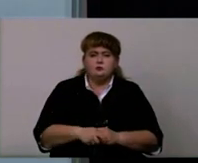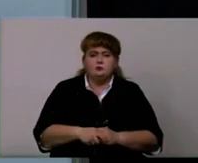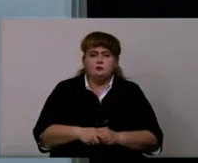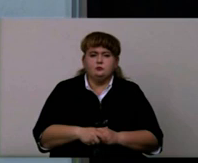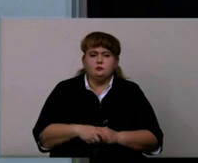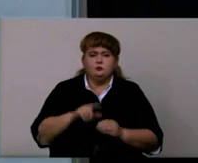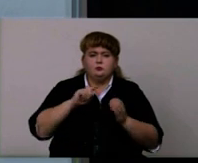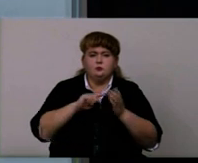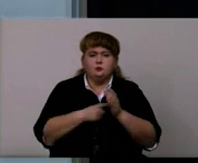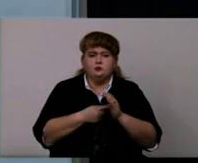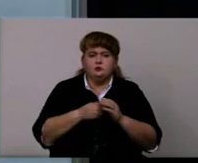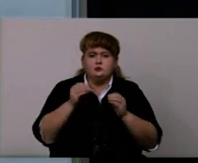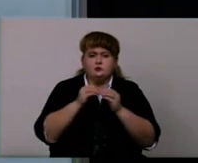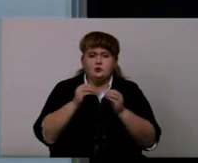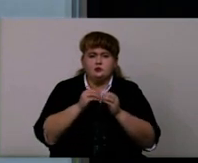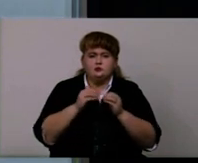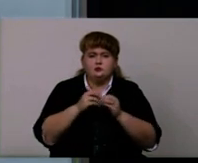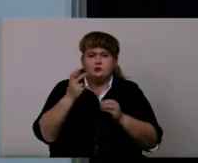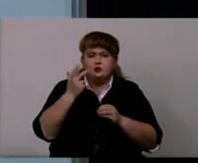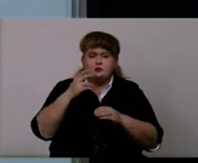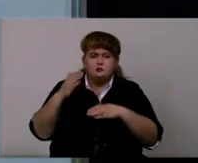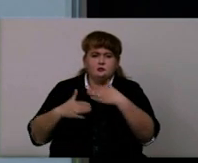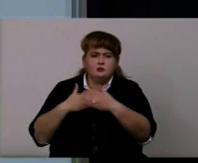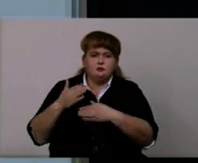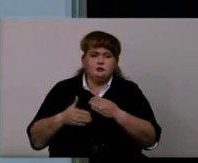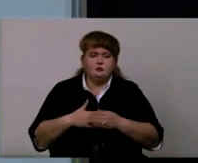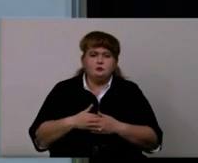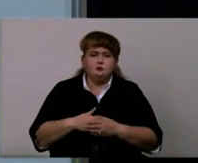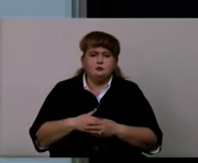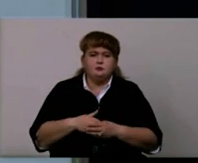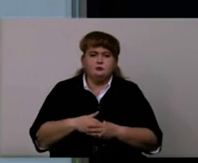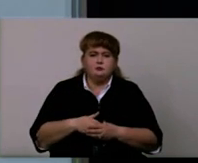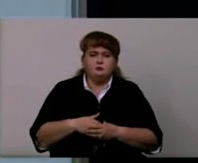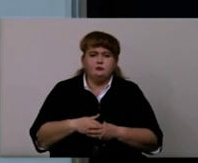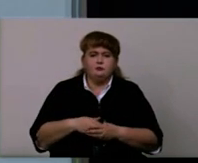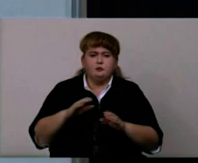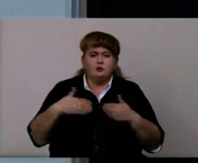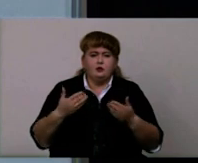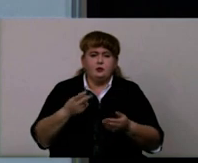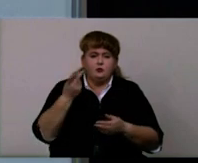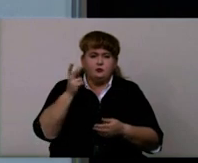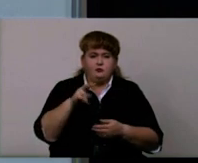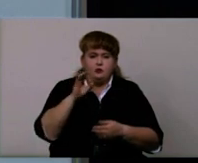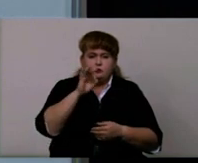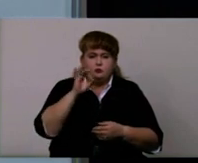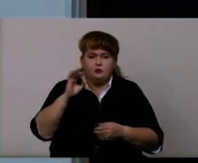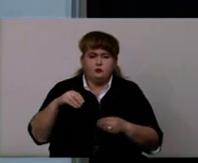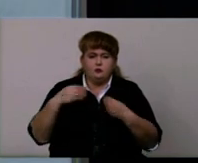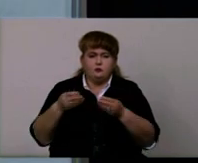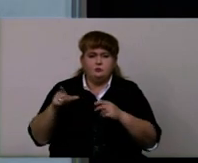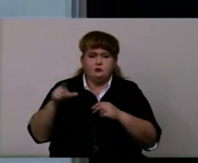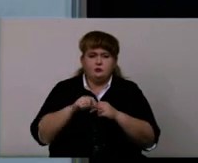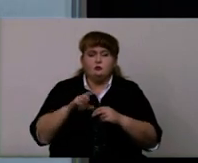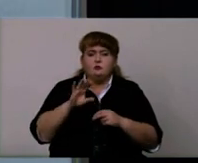125 умножить на 10 в третьей степени. Предлагаю 2 нуля отдать нашу приставку.